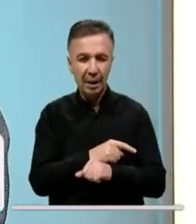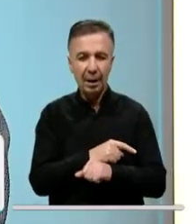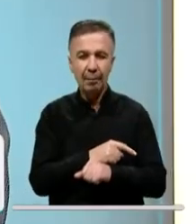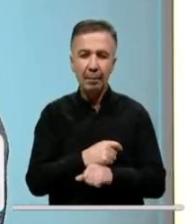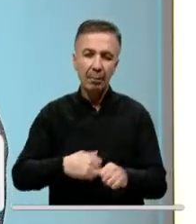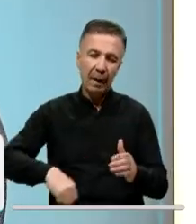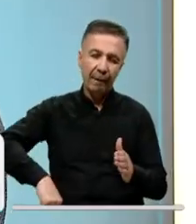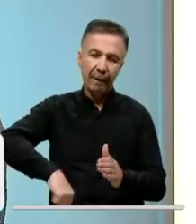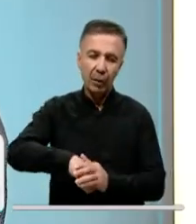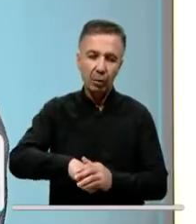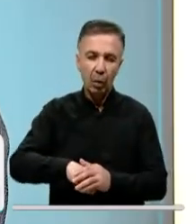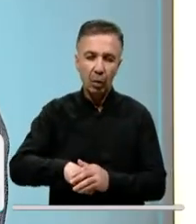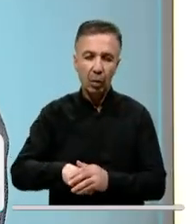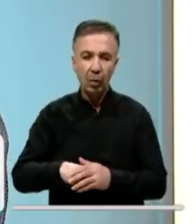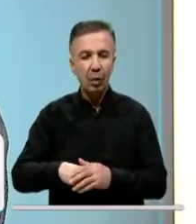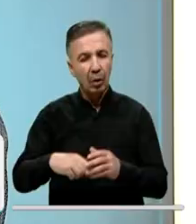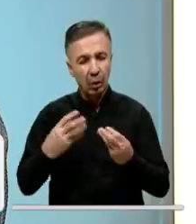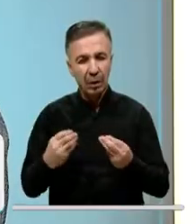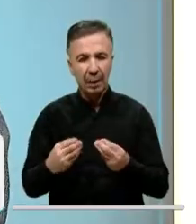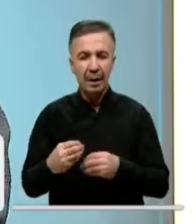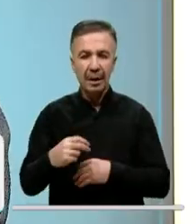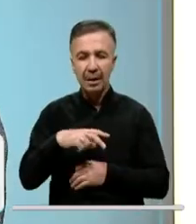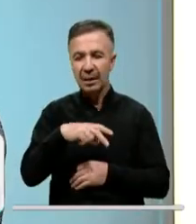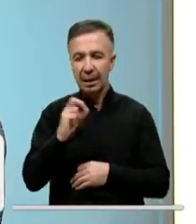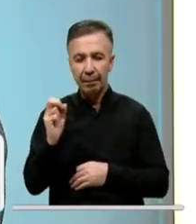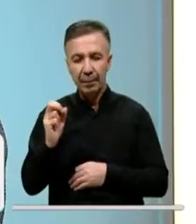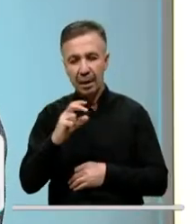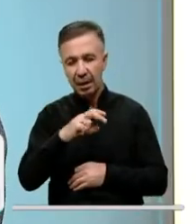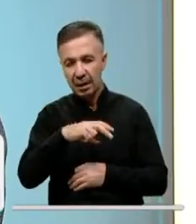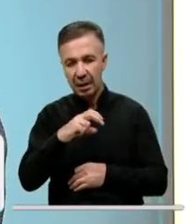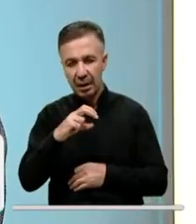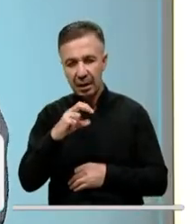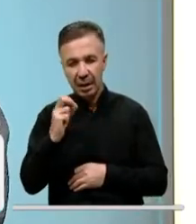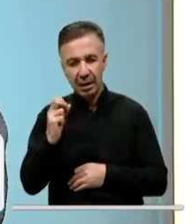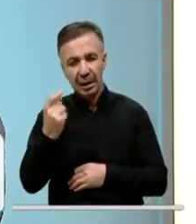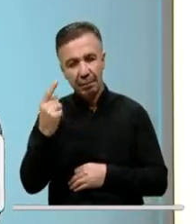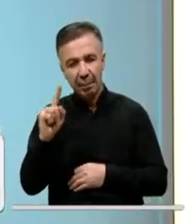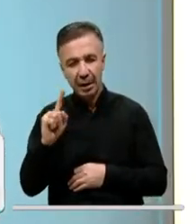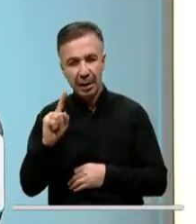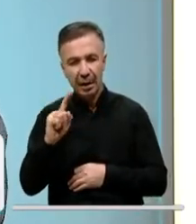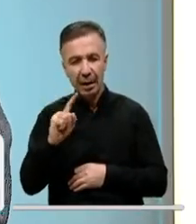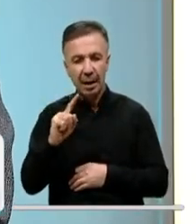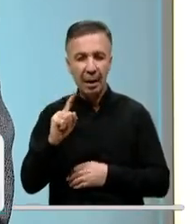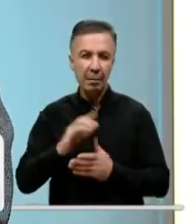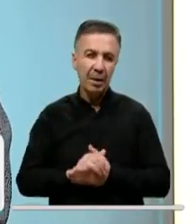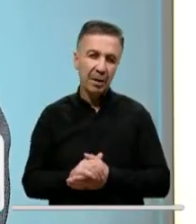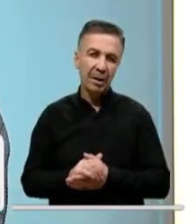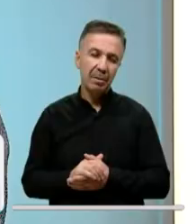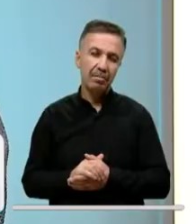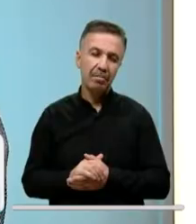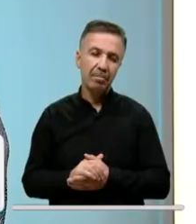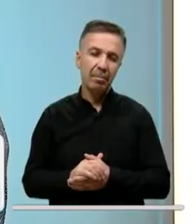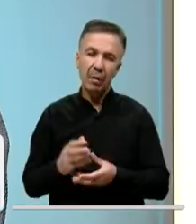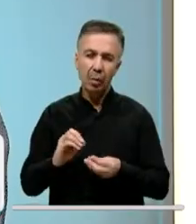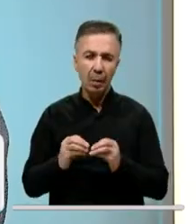müsabakası olduğu zaman bir 80 bin kişi, 100 bin kişi bir araya gelip bir yerden dağıldığı zaman ne kadar